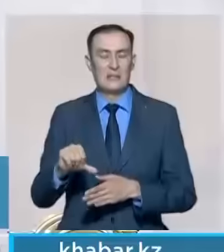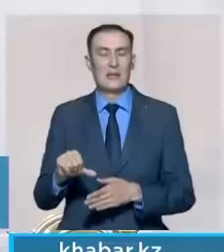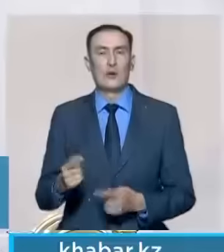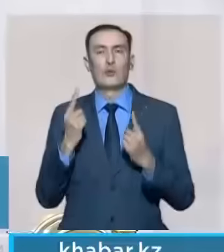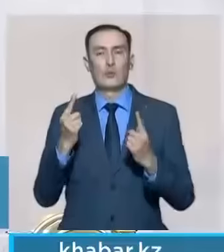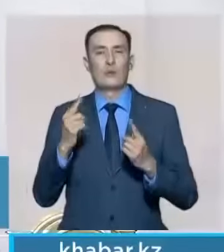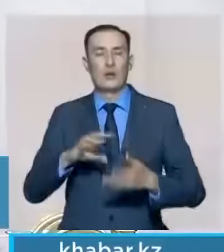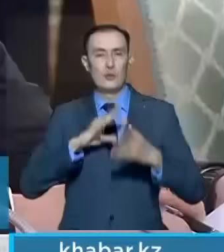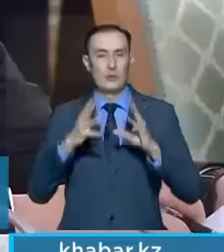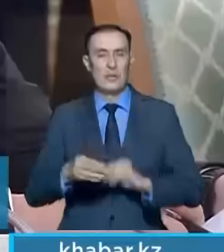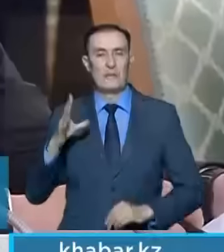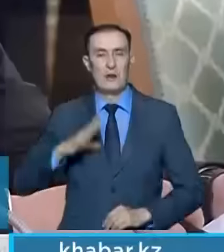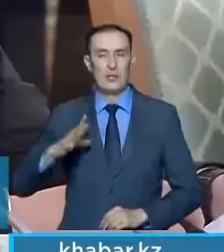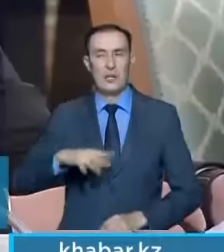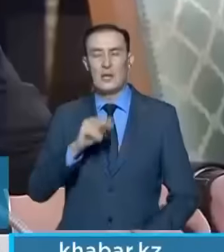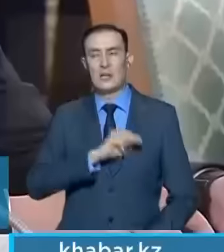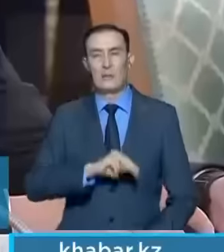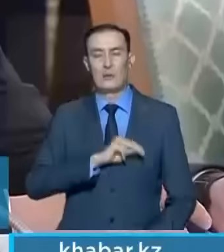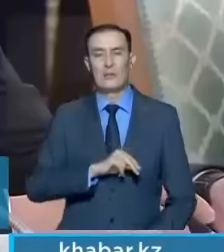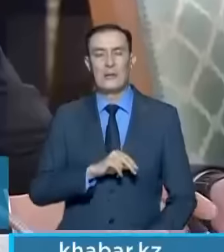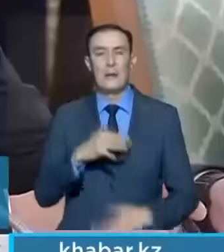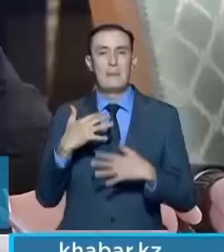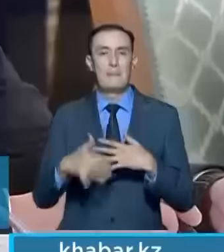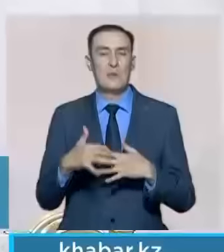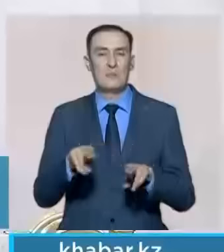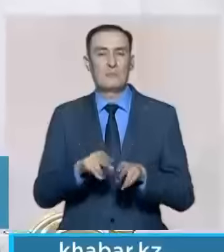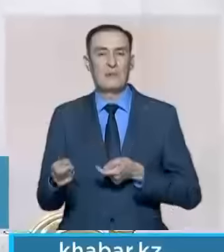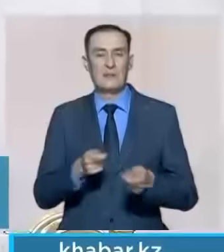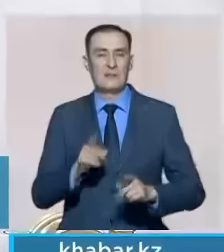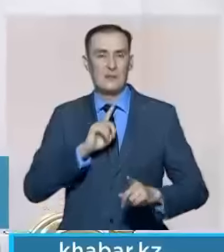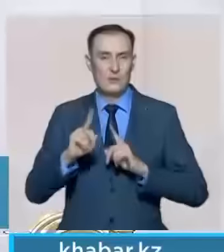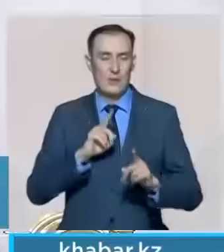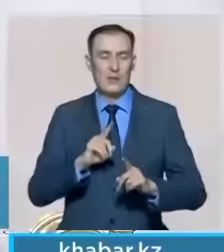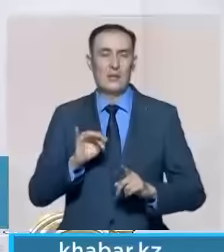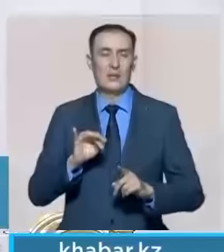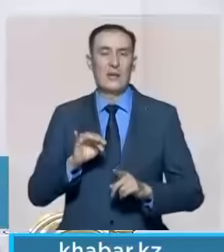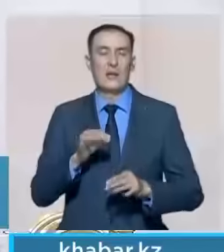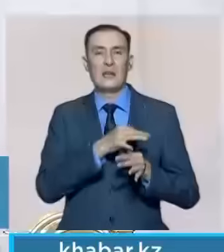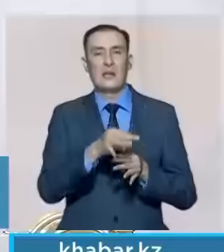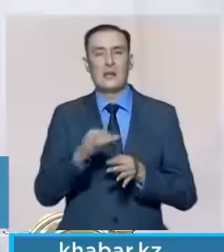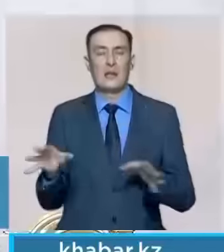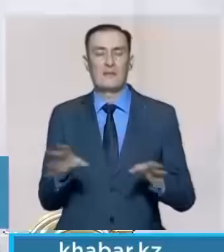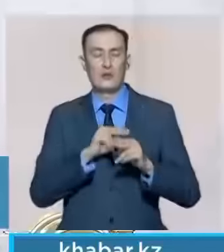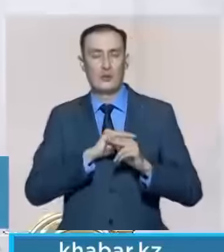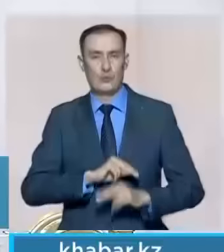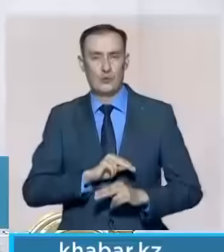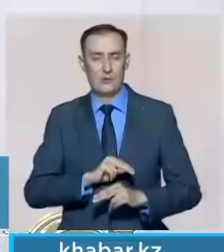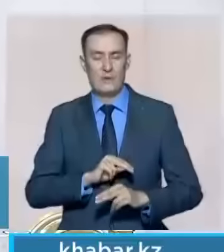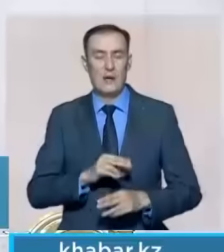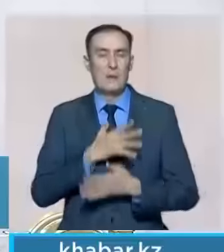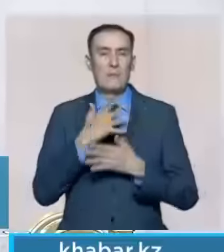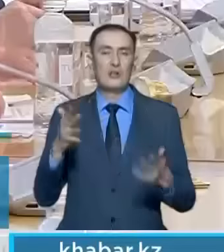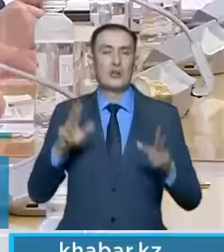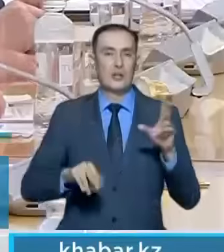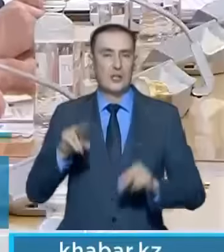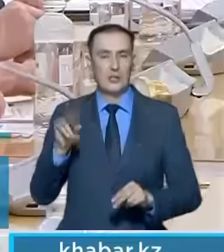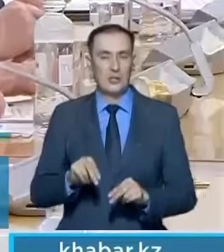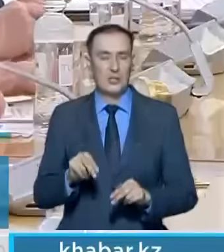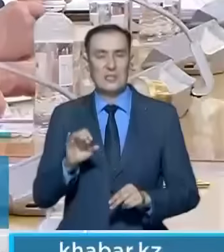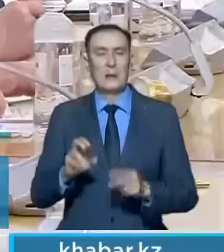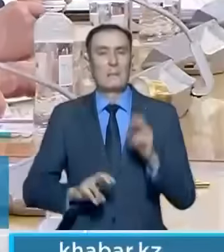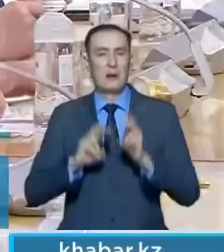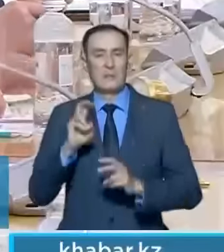Значительных результатов ожидаем от деятельности Межправительственного совета и форума межрегионального сотрудничества. Большие надежды связываем